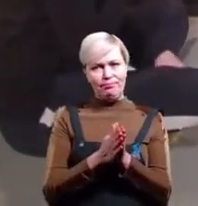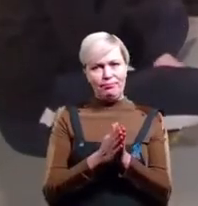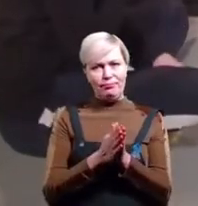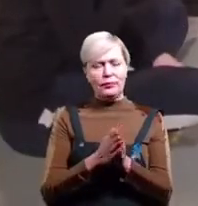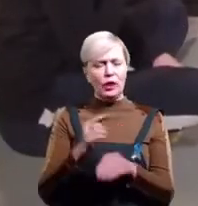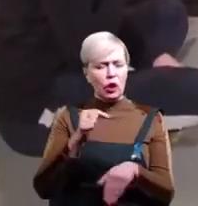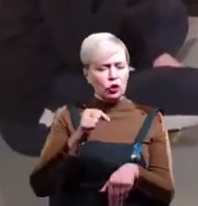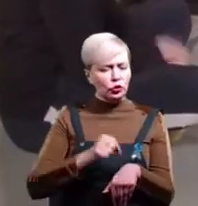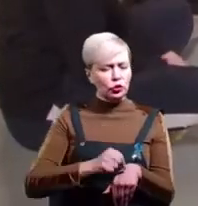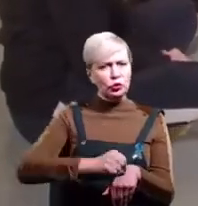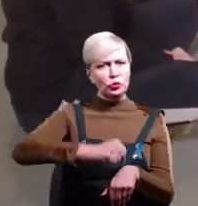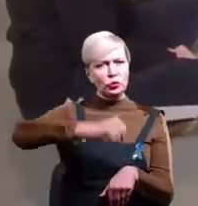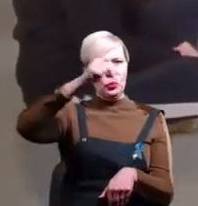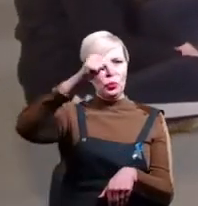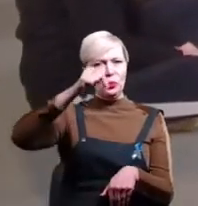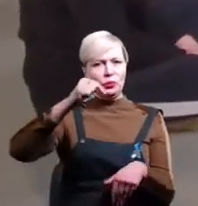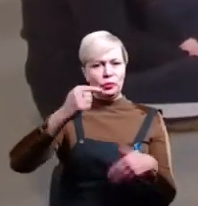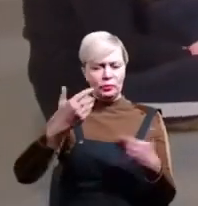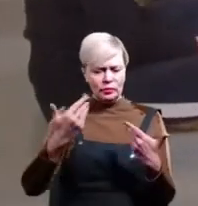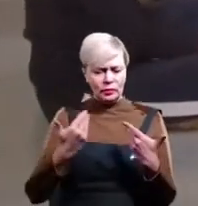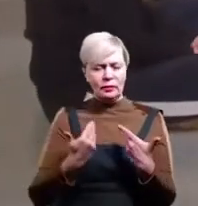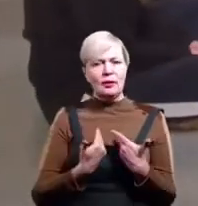Да, артист.